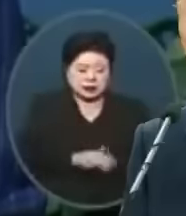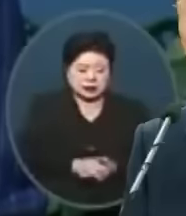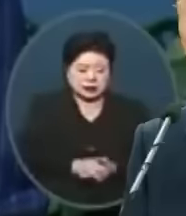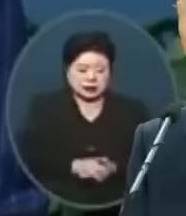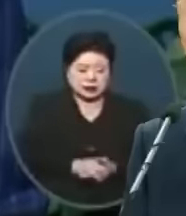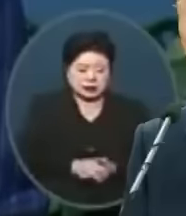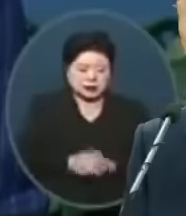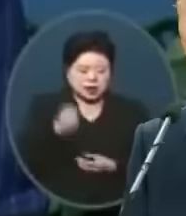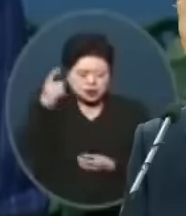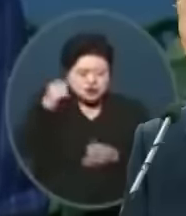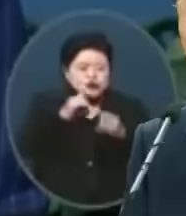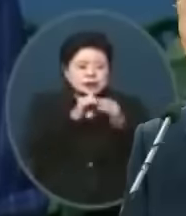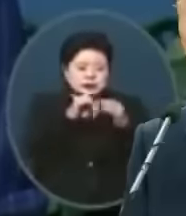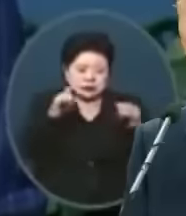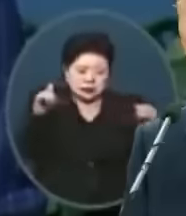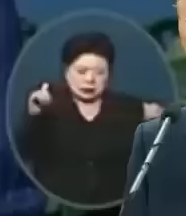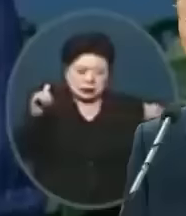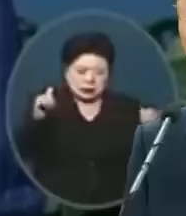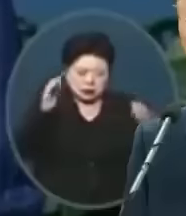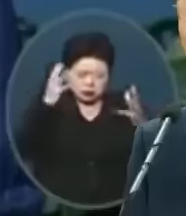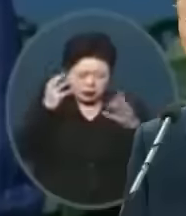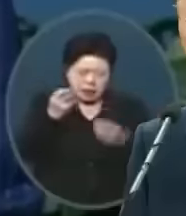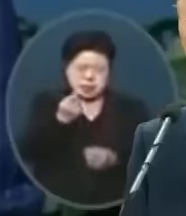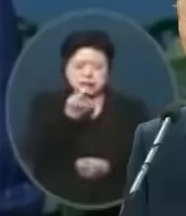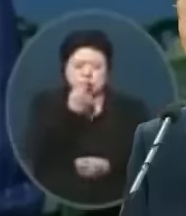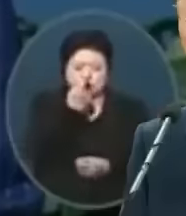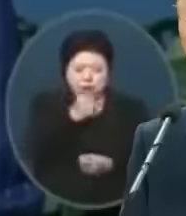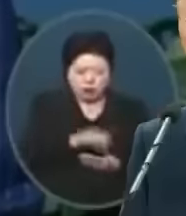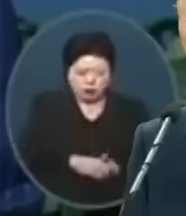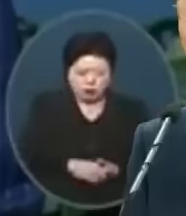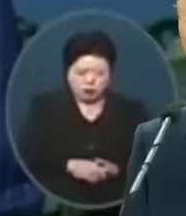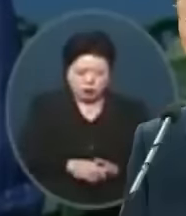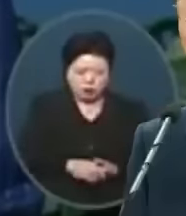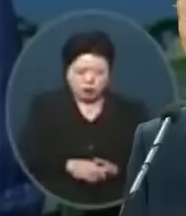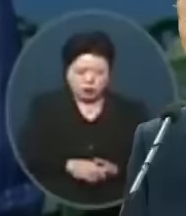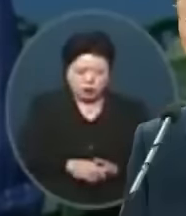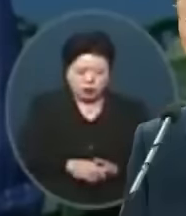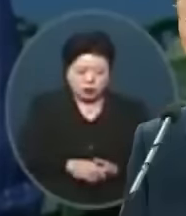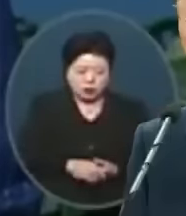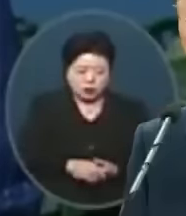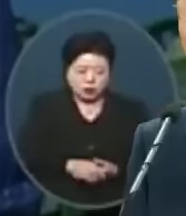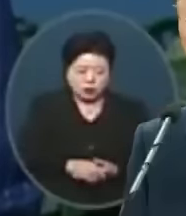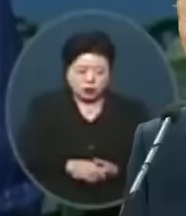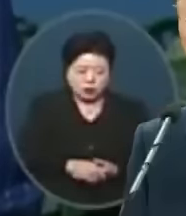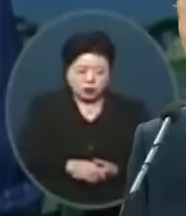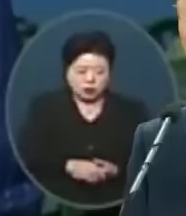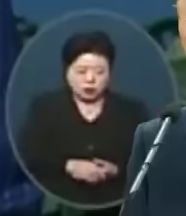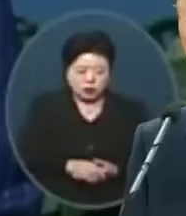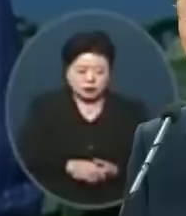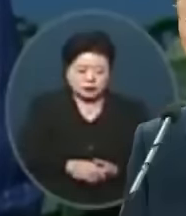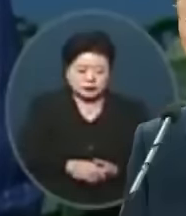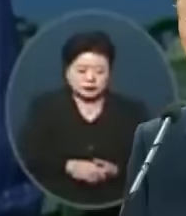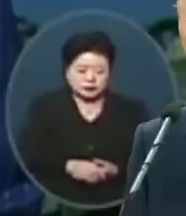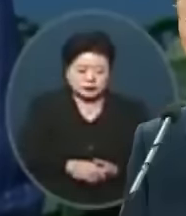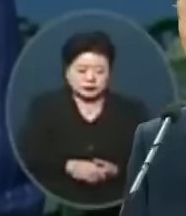아주 훌륭한 사람입니다. 공부도 많이 하고 출세도 꽤 한 사람인데